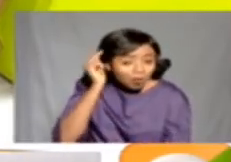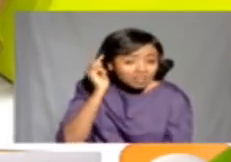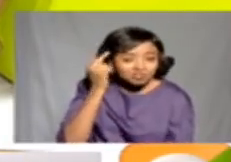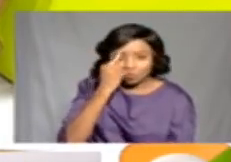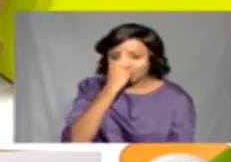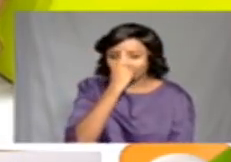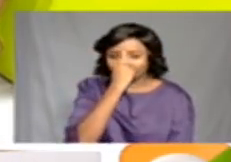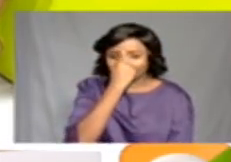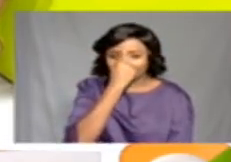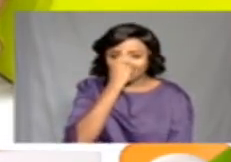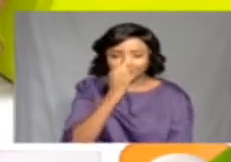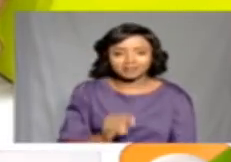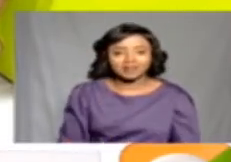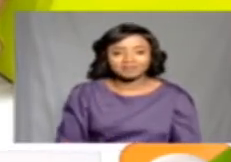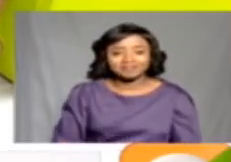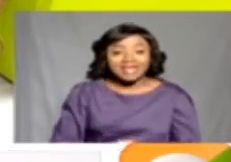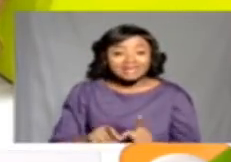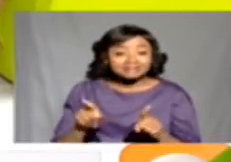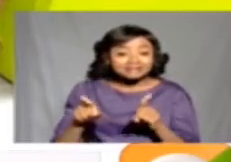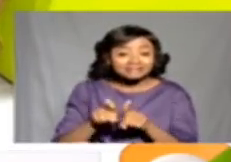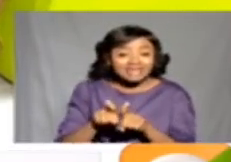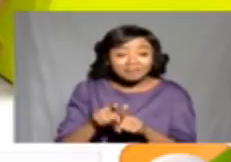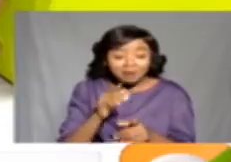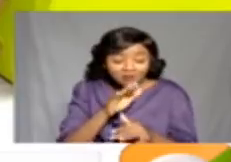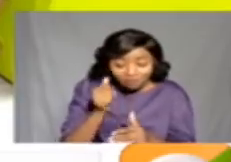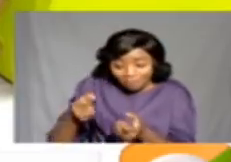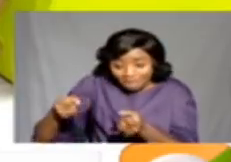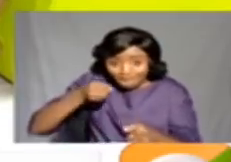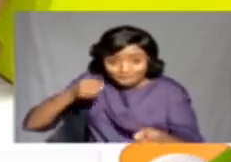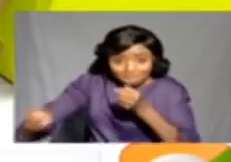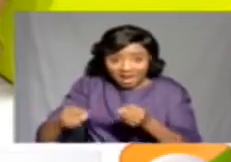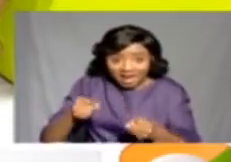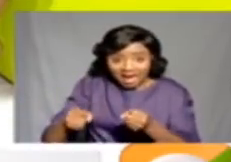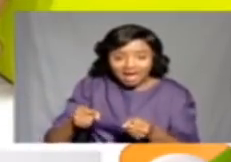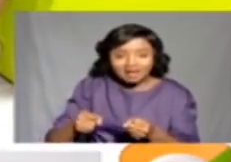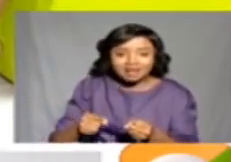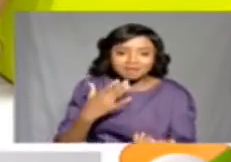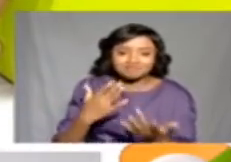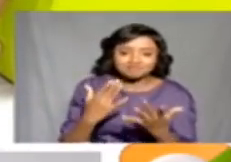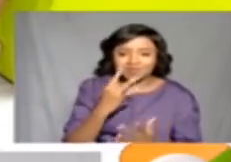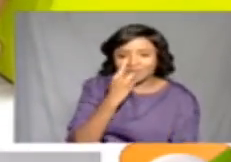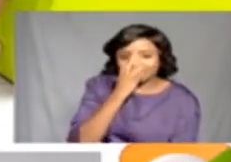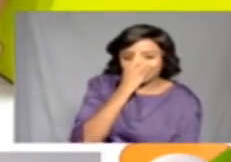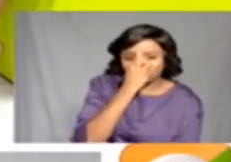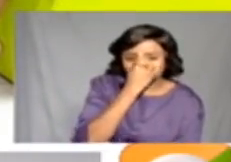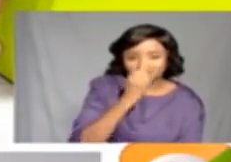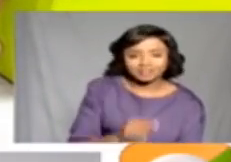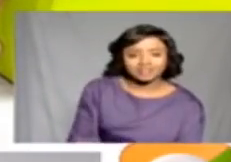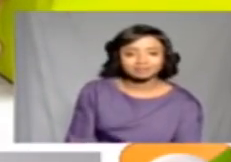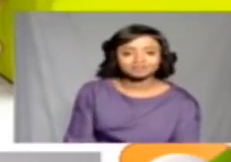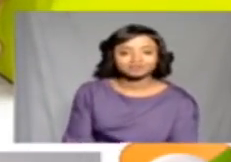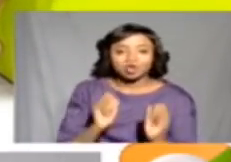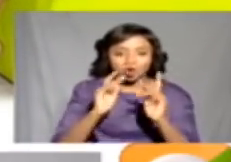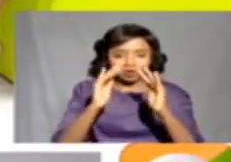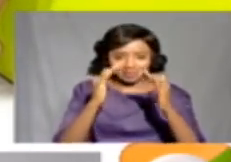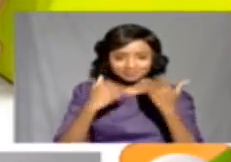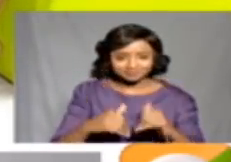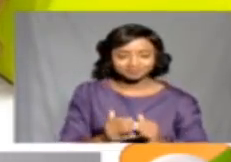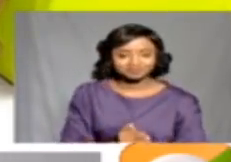Hata vinavyopika kama makaa imetokana jina la Kigujirati ama Kihindi makara. Sasa twende kwenye